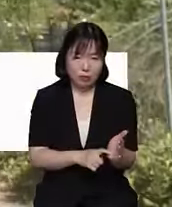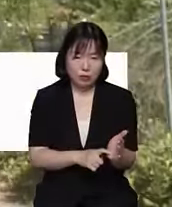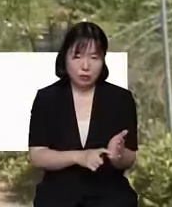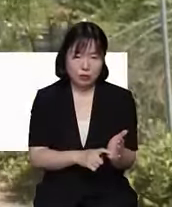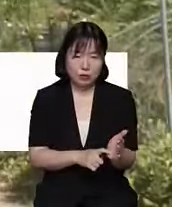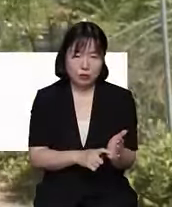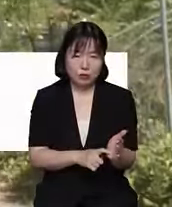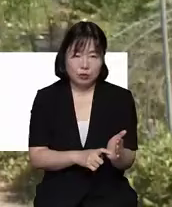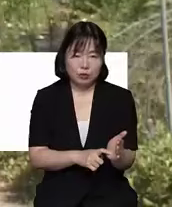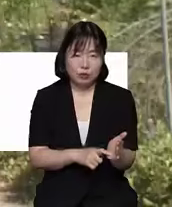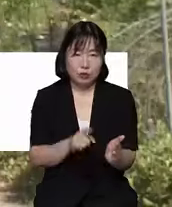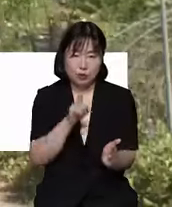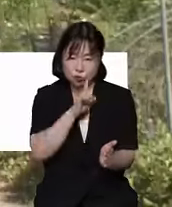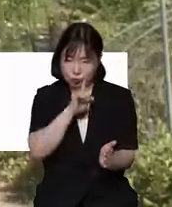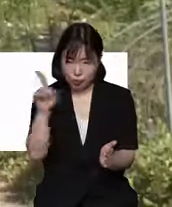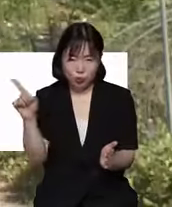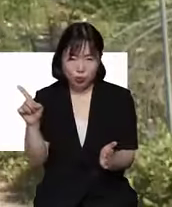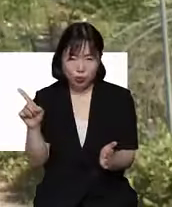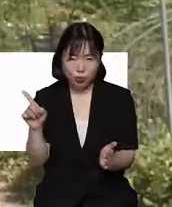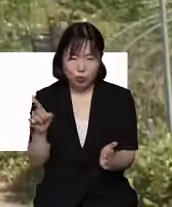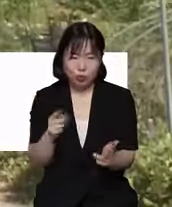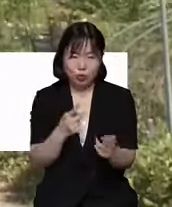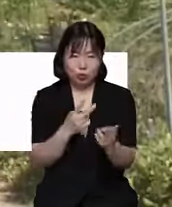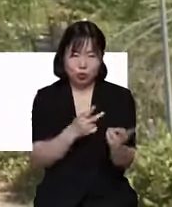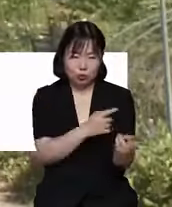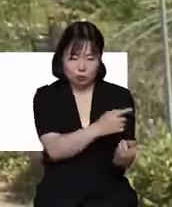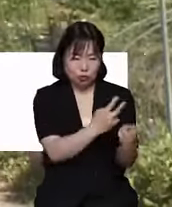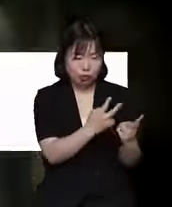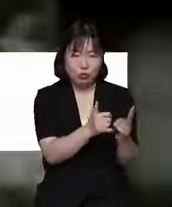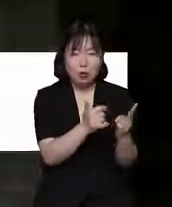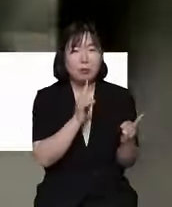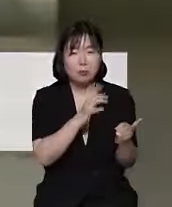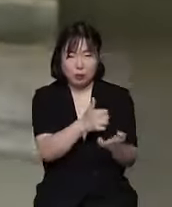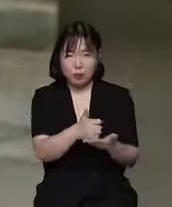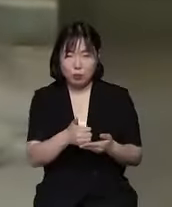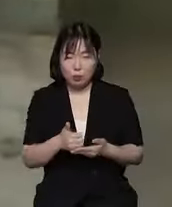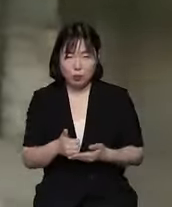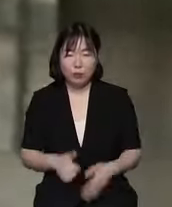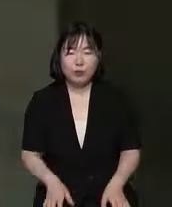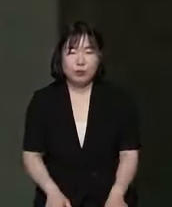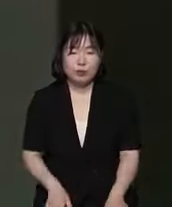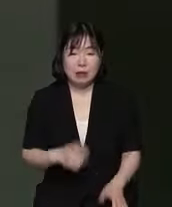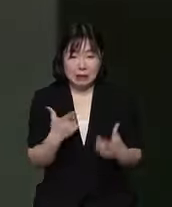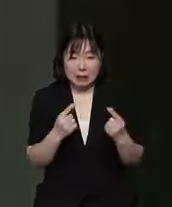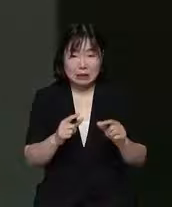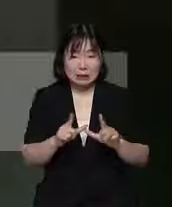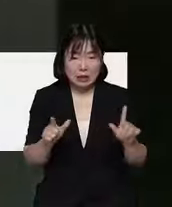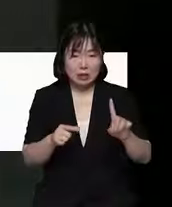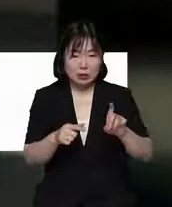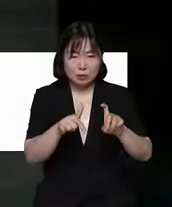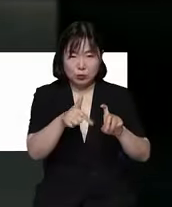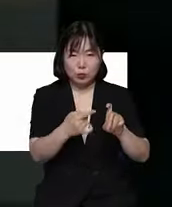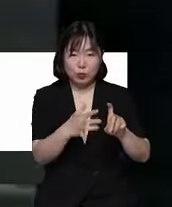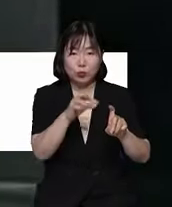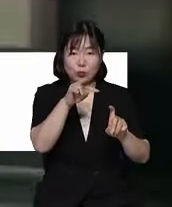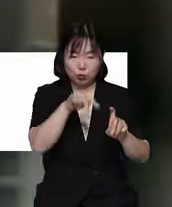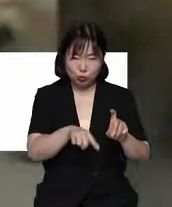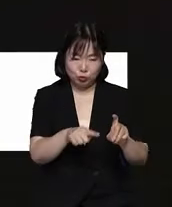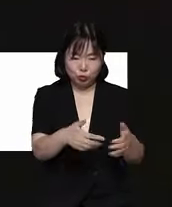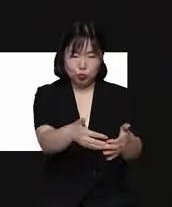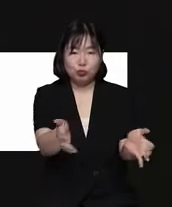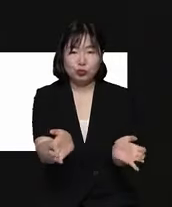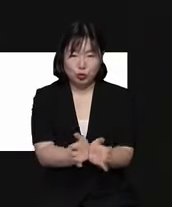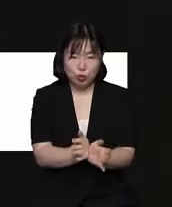그 신고를 해 가지고 두 분만 모시고 간 걸로 같은 날 11공수 63대대 부대원들도